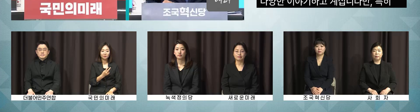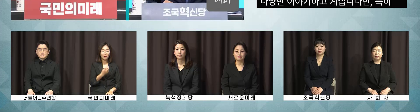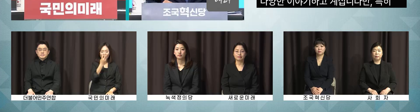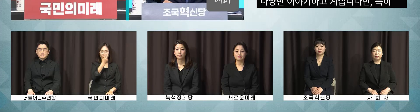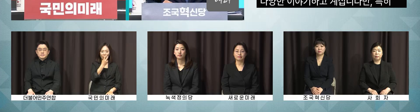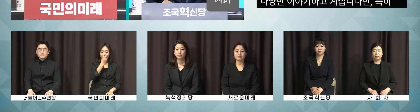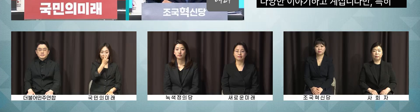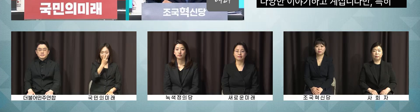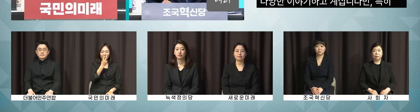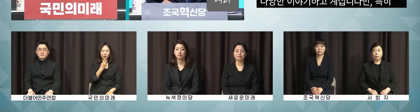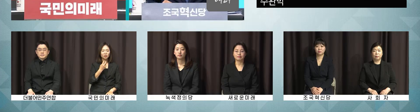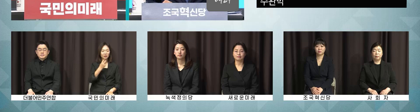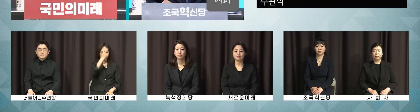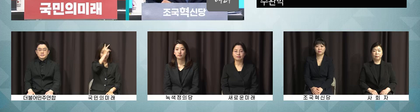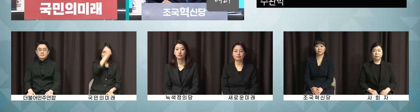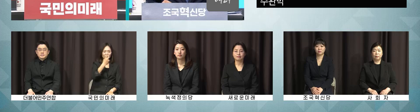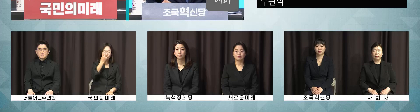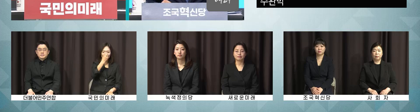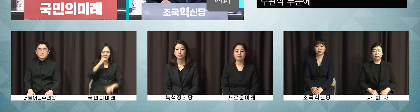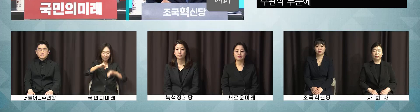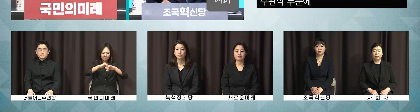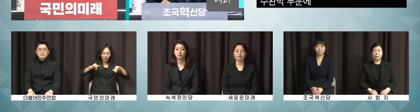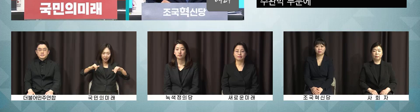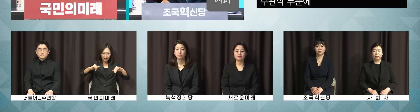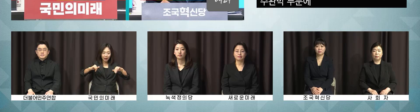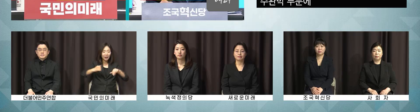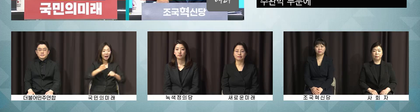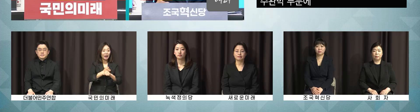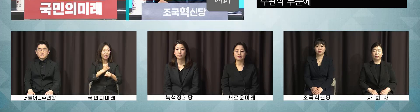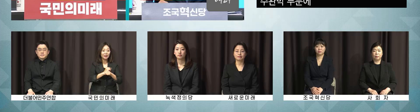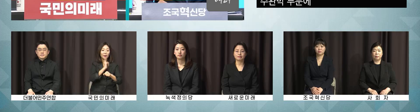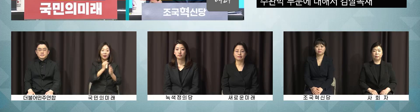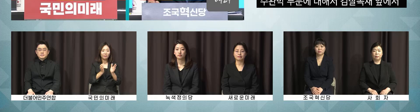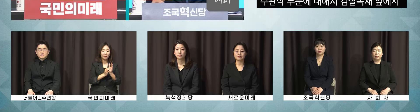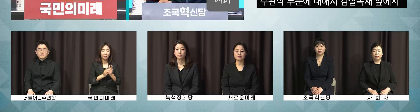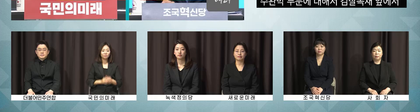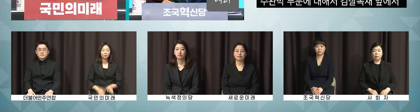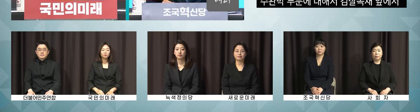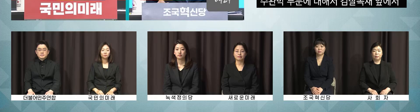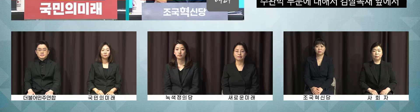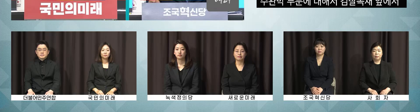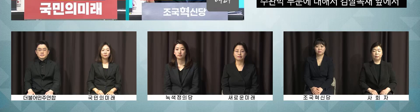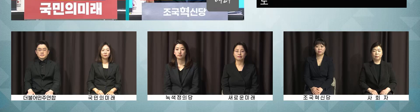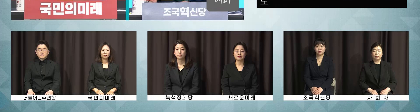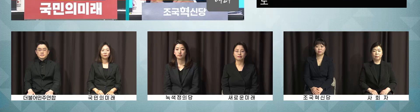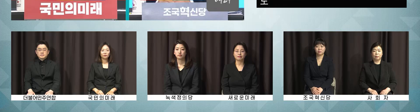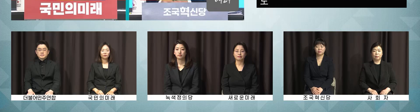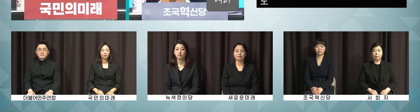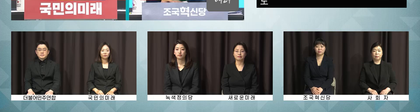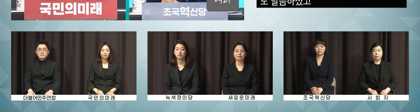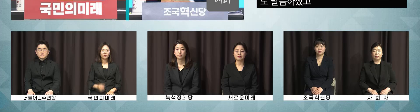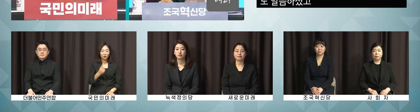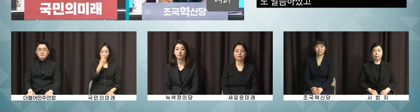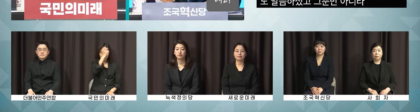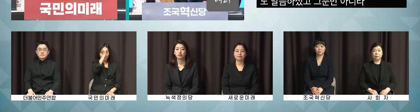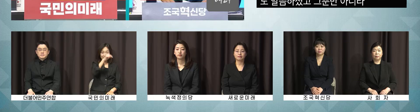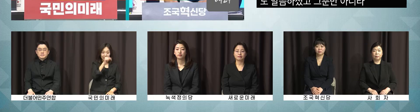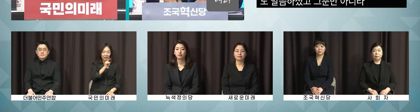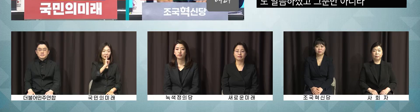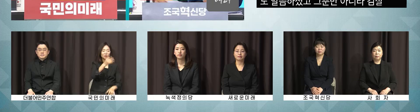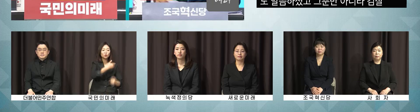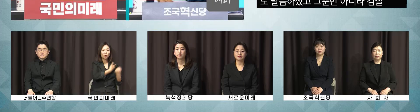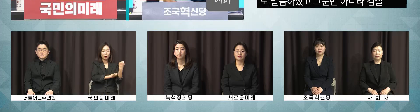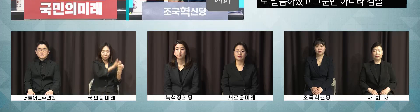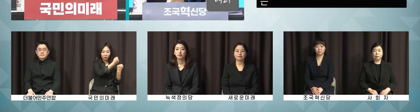검수완박 부분에 대해서 검찰 독재 앞에서도 말씀하셨고요. 뿐만 아니라 이 검찰에게는